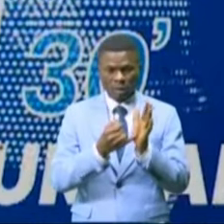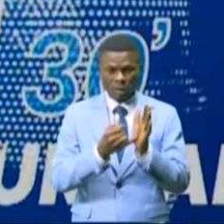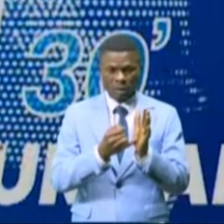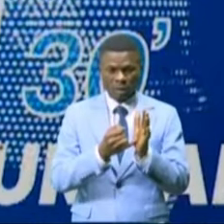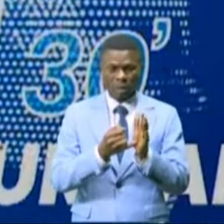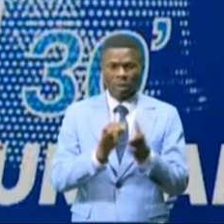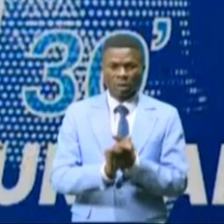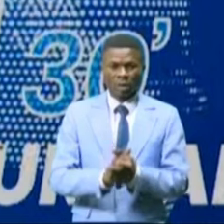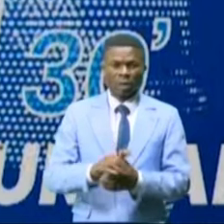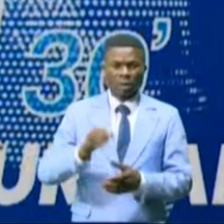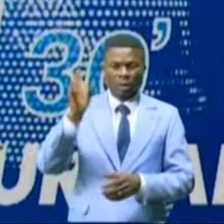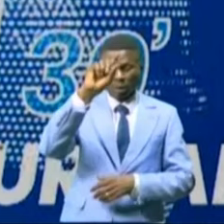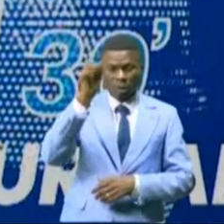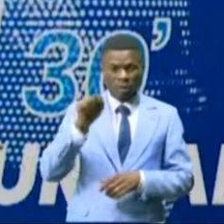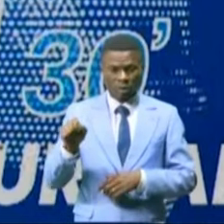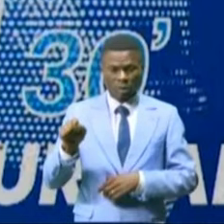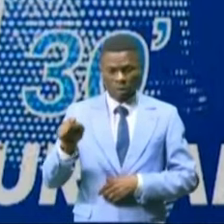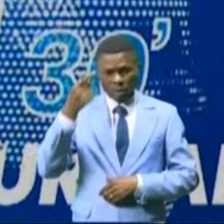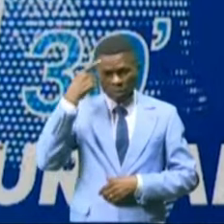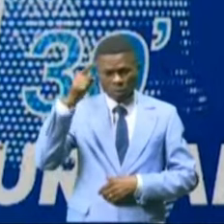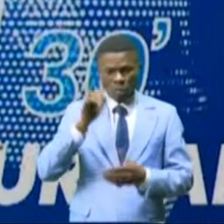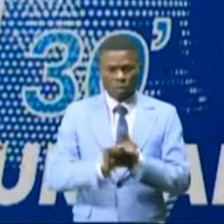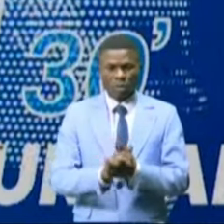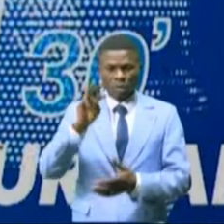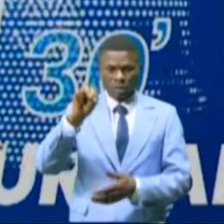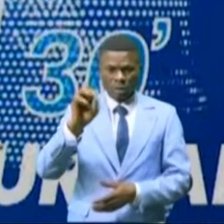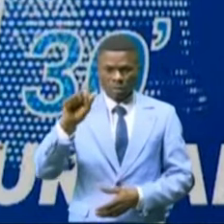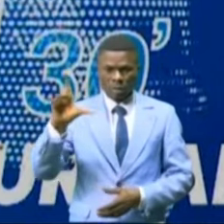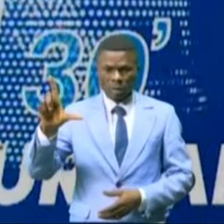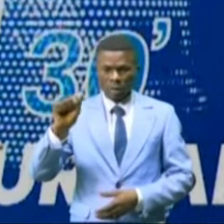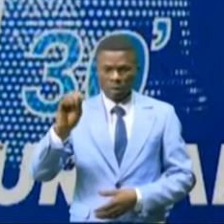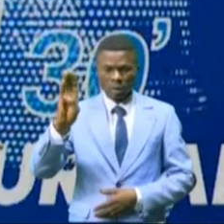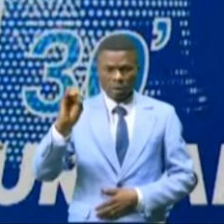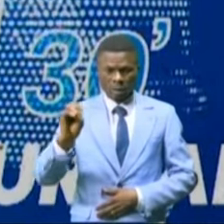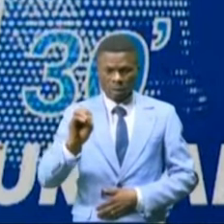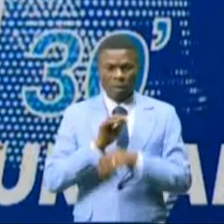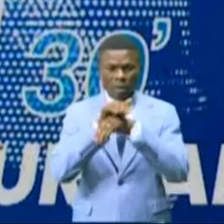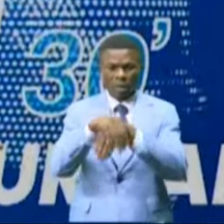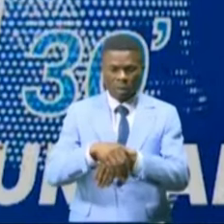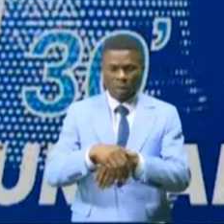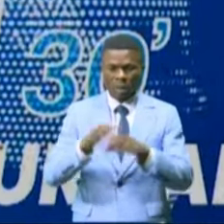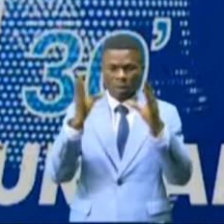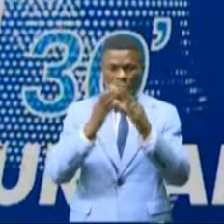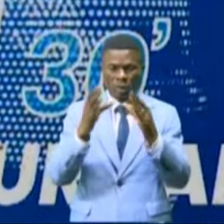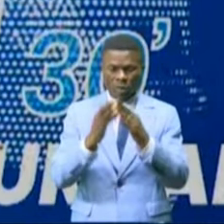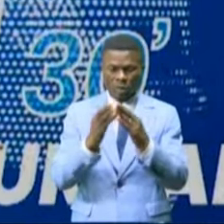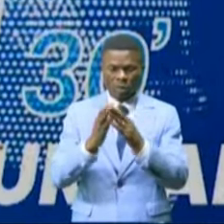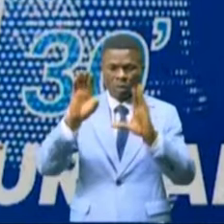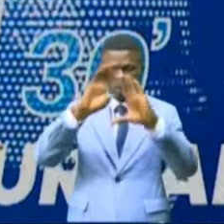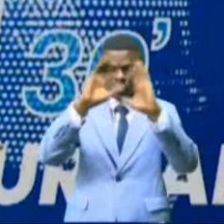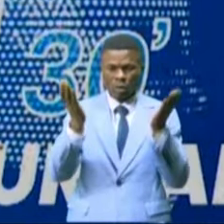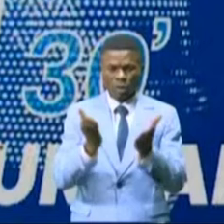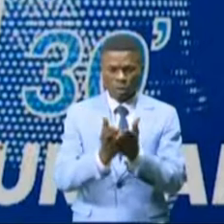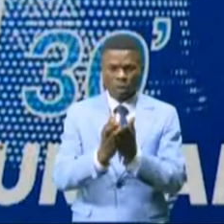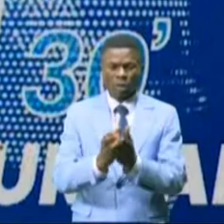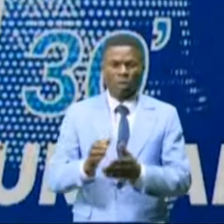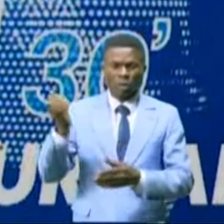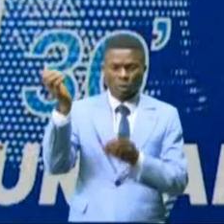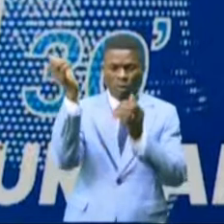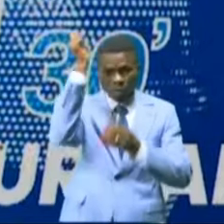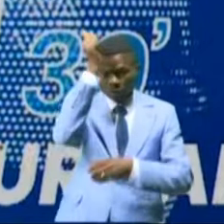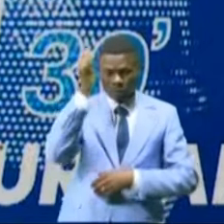Guinée équatoriale. C'est pour participer au sommet de la communauté économique des États de l'Afrique centrale,